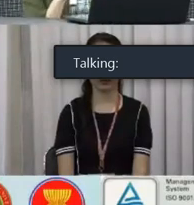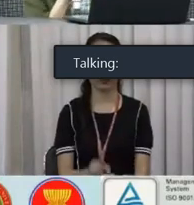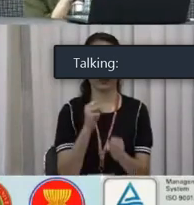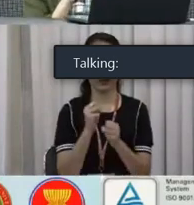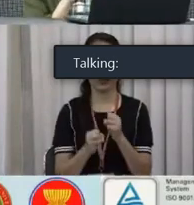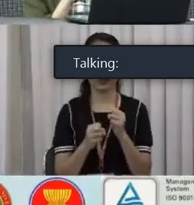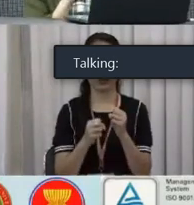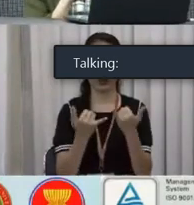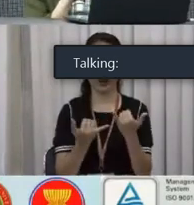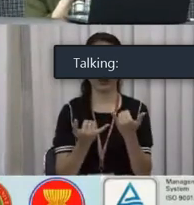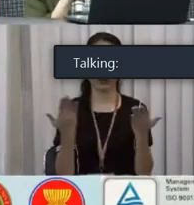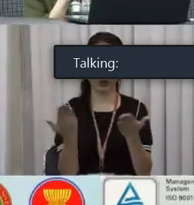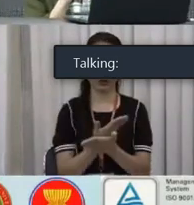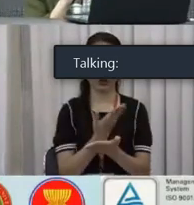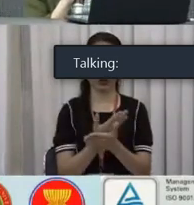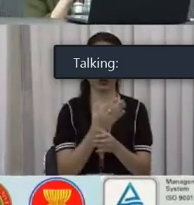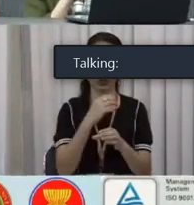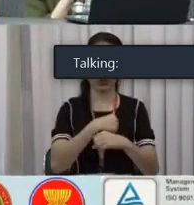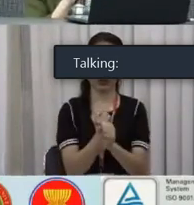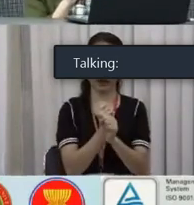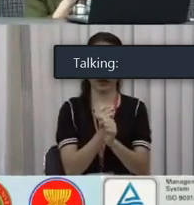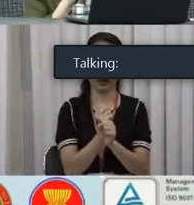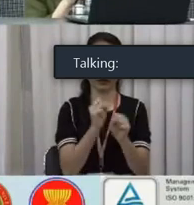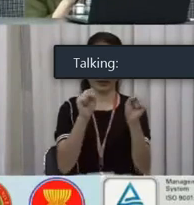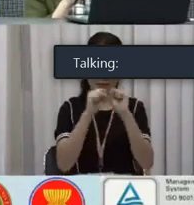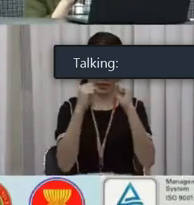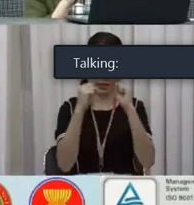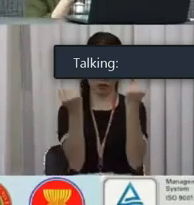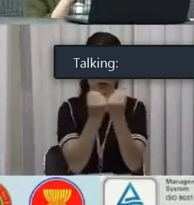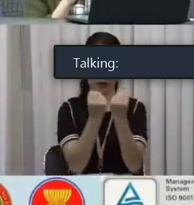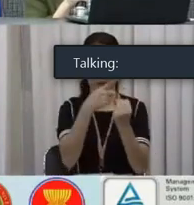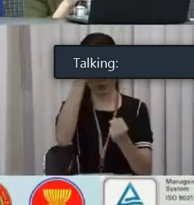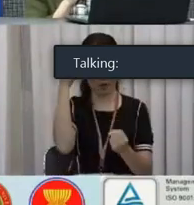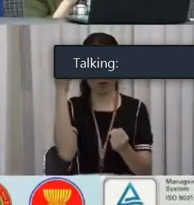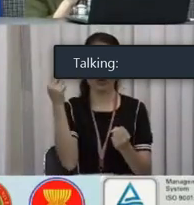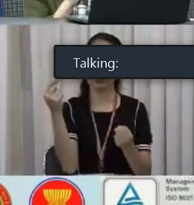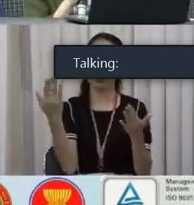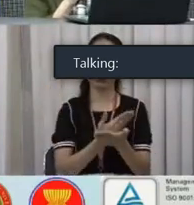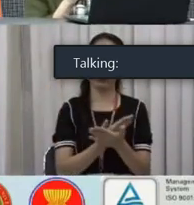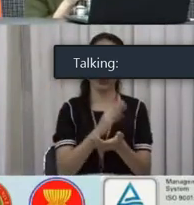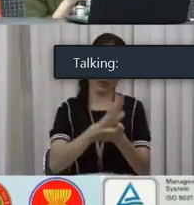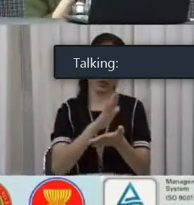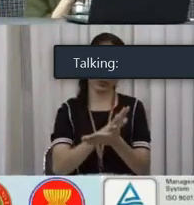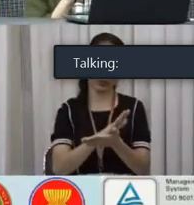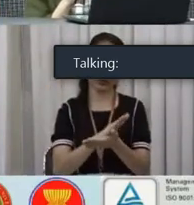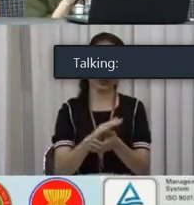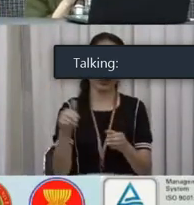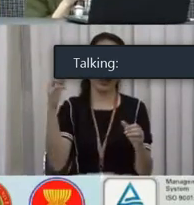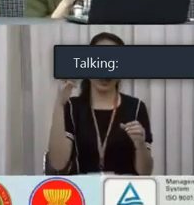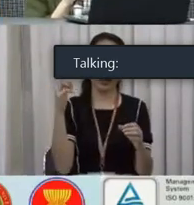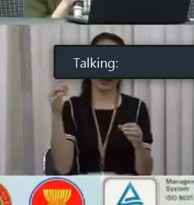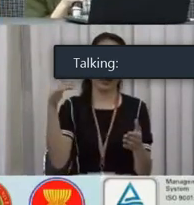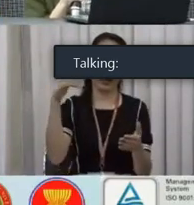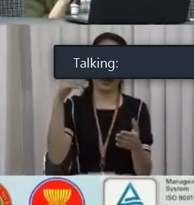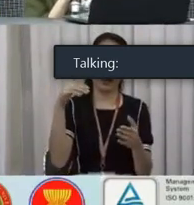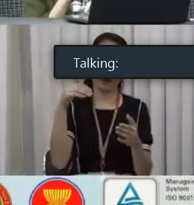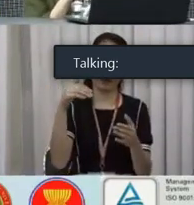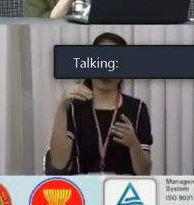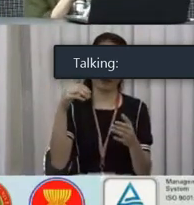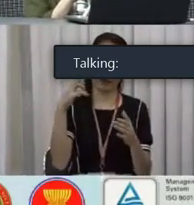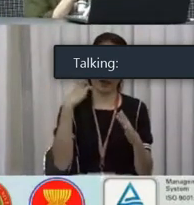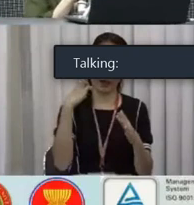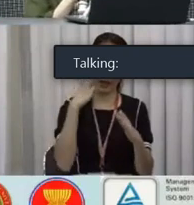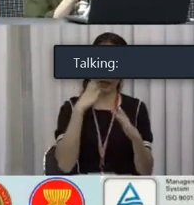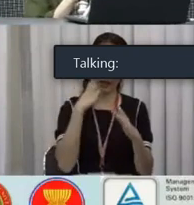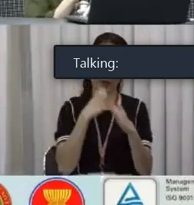siya na create nga section, no, because kay recently lang po ng school ni appeal og mga QS